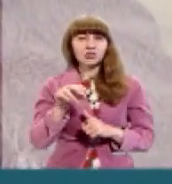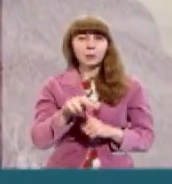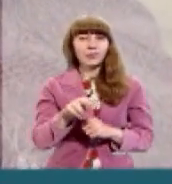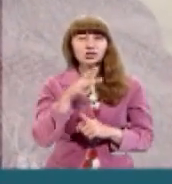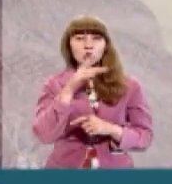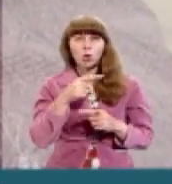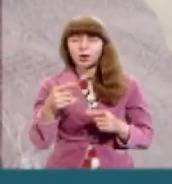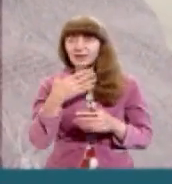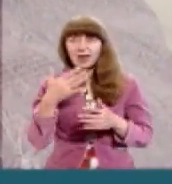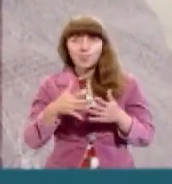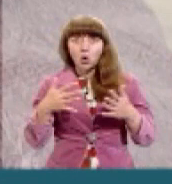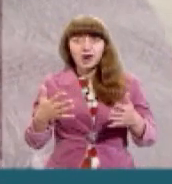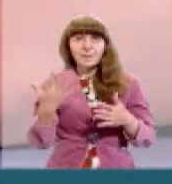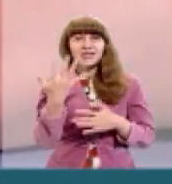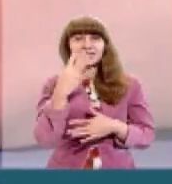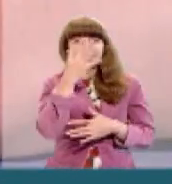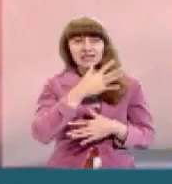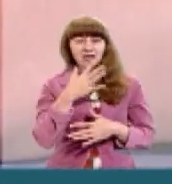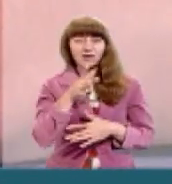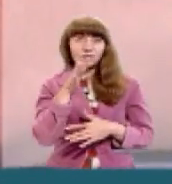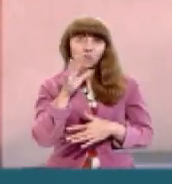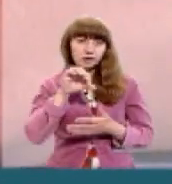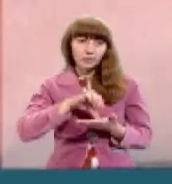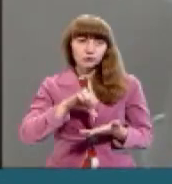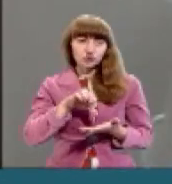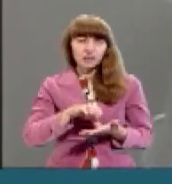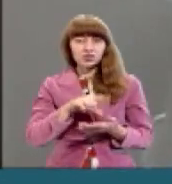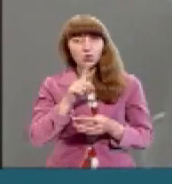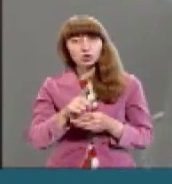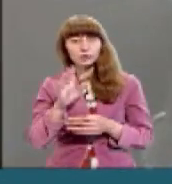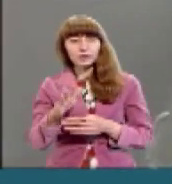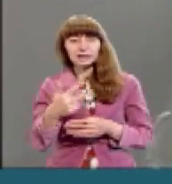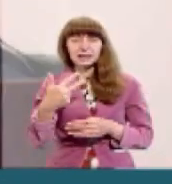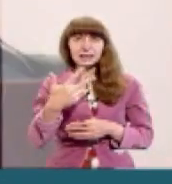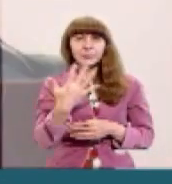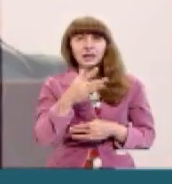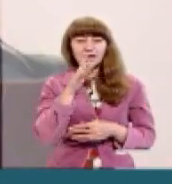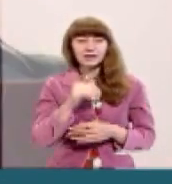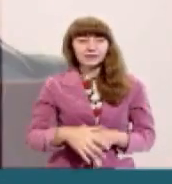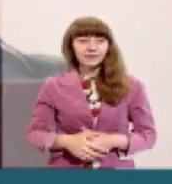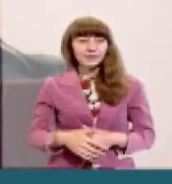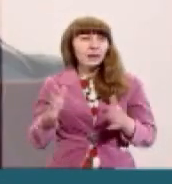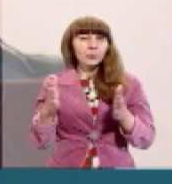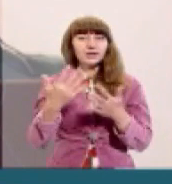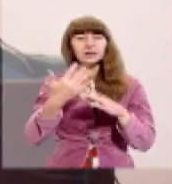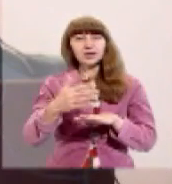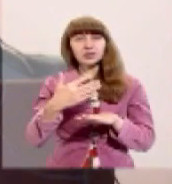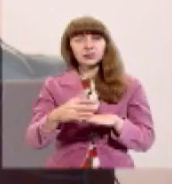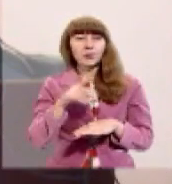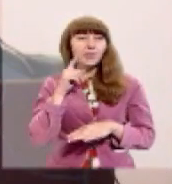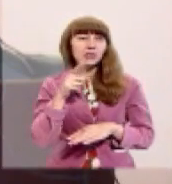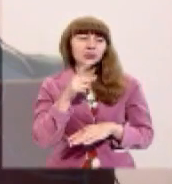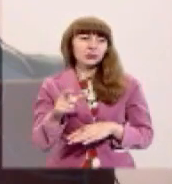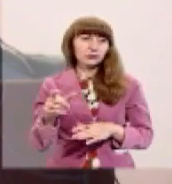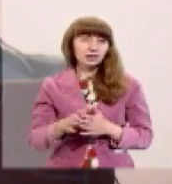сроком не более 5 лет на момент участия возраст претендентов должен составлять не более 35 лет в рамках микрокредитования